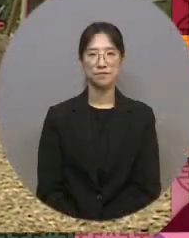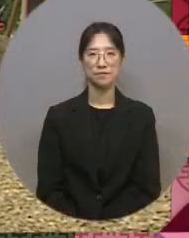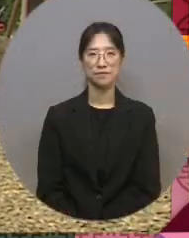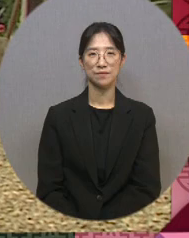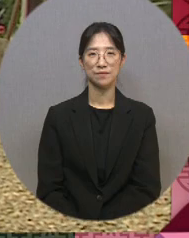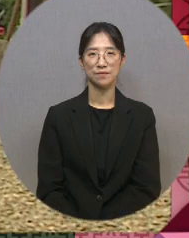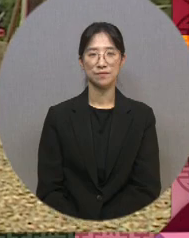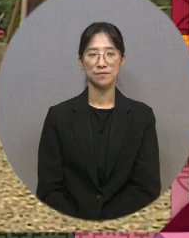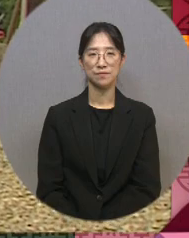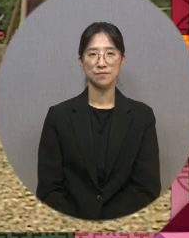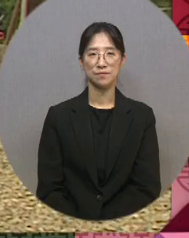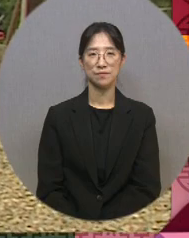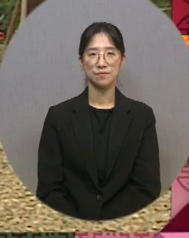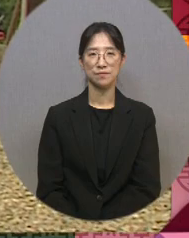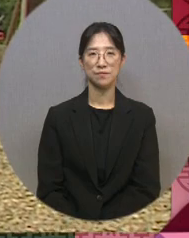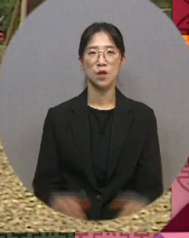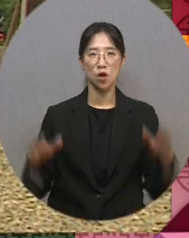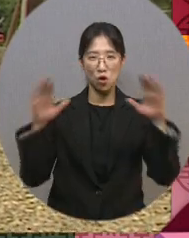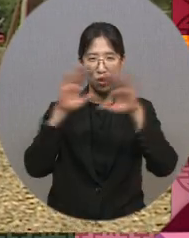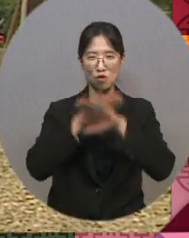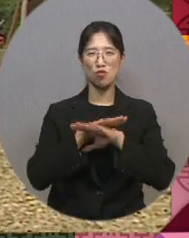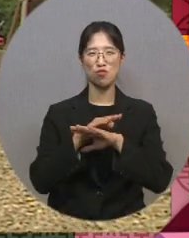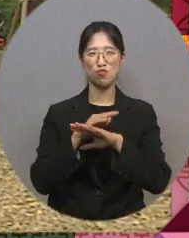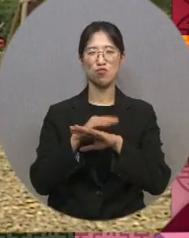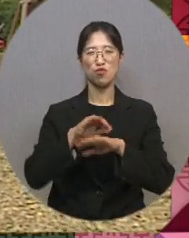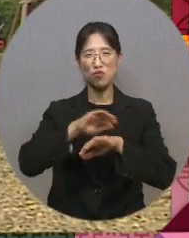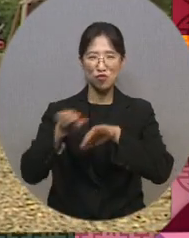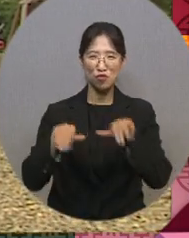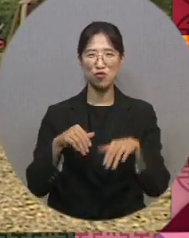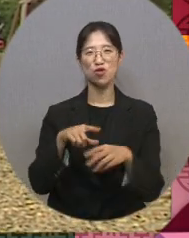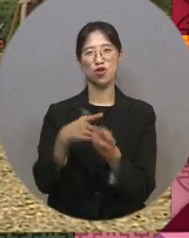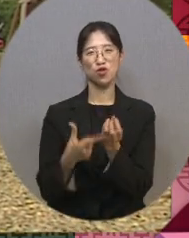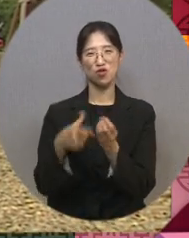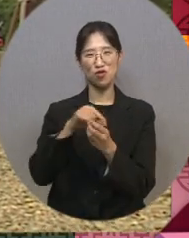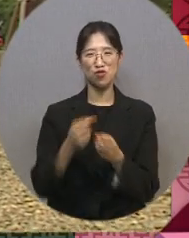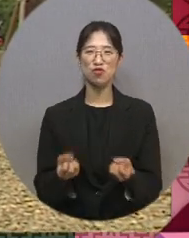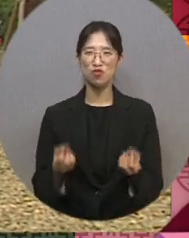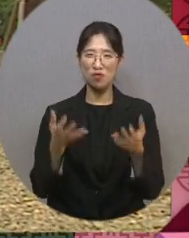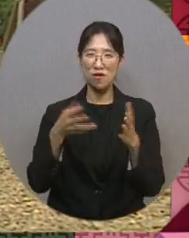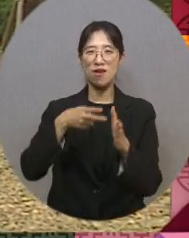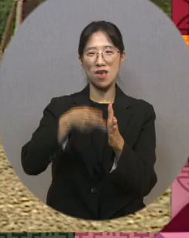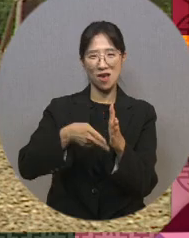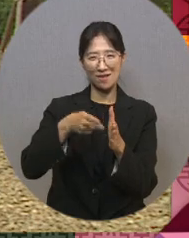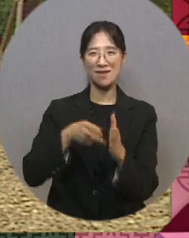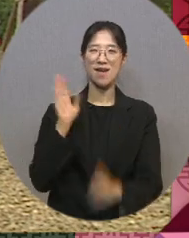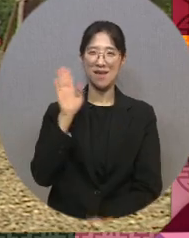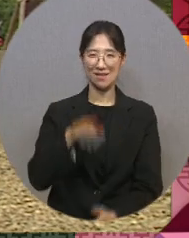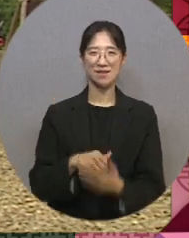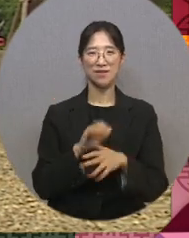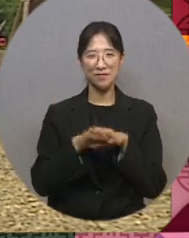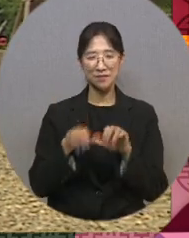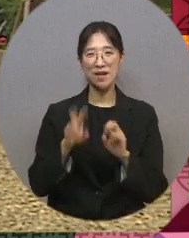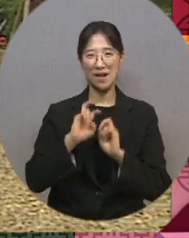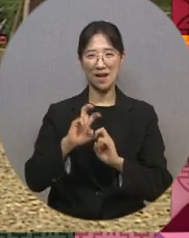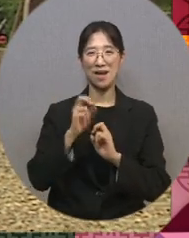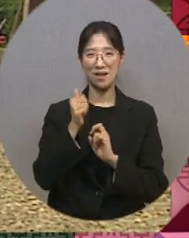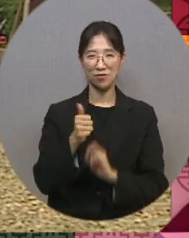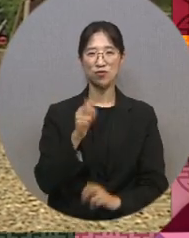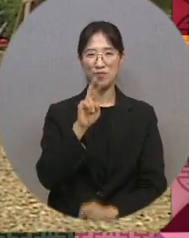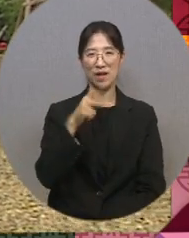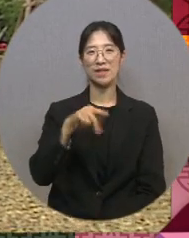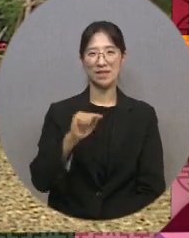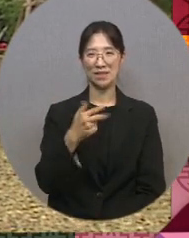짠짜자자자 짠짠 어둠을 뚫고 추석 열차야 가자. 안녕하세요, 가수 박진도